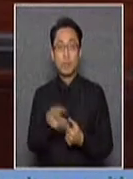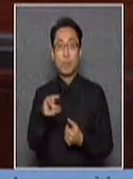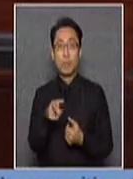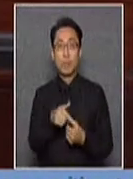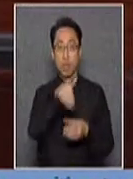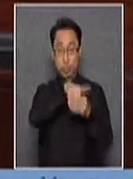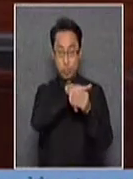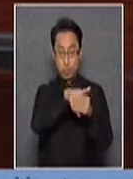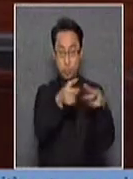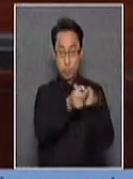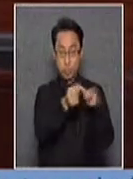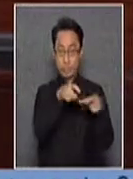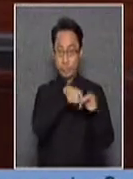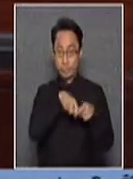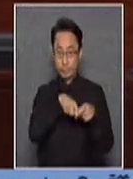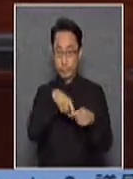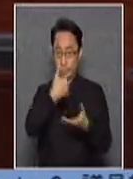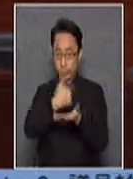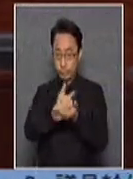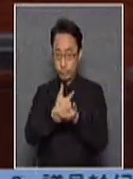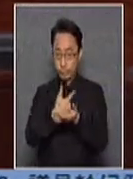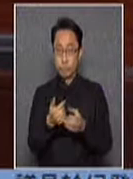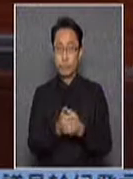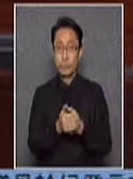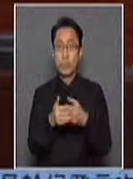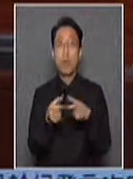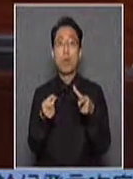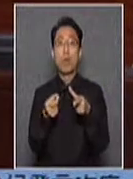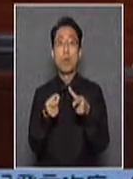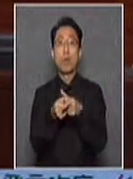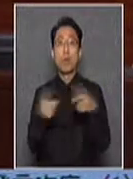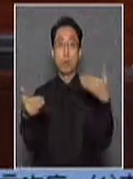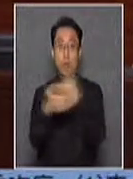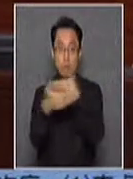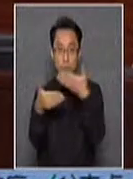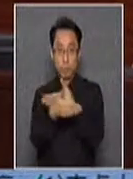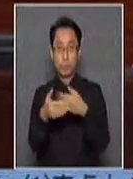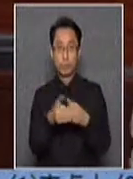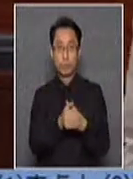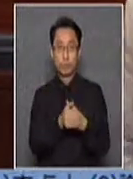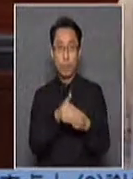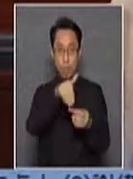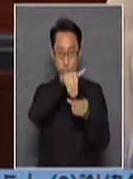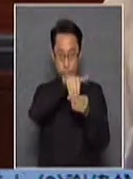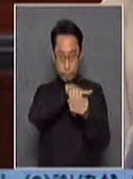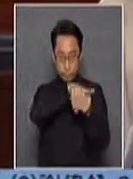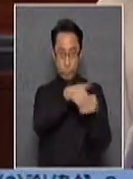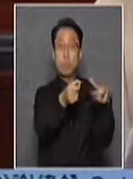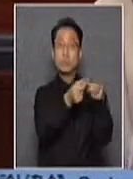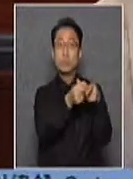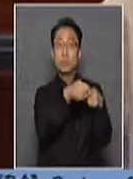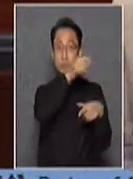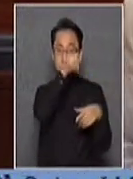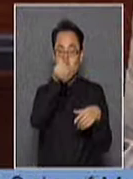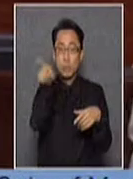賺錢為原則，公共交通同一個嘅上市公司嘅即係身份咧係有呢個矛